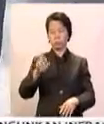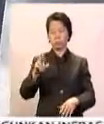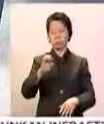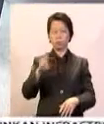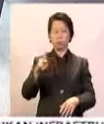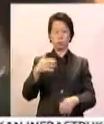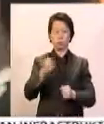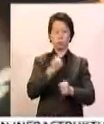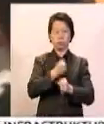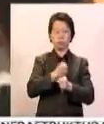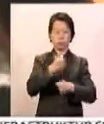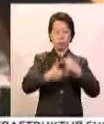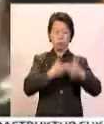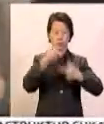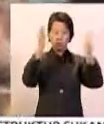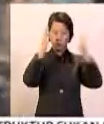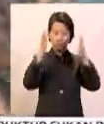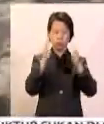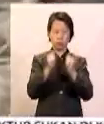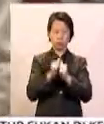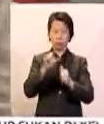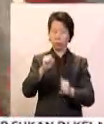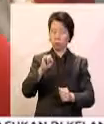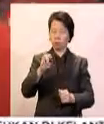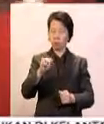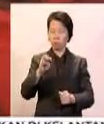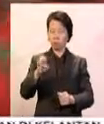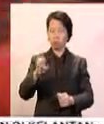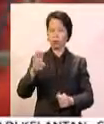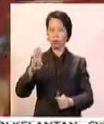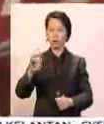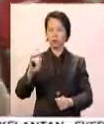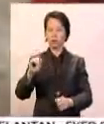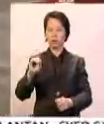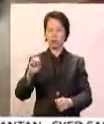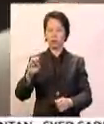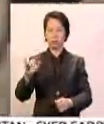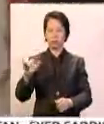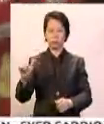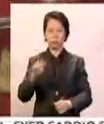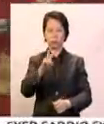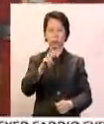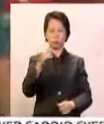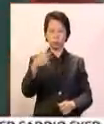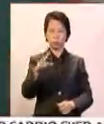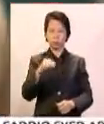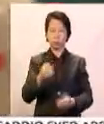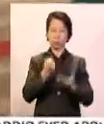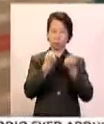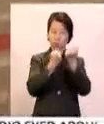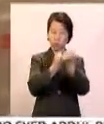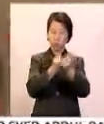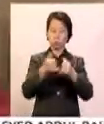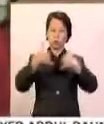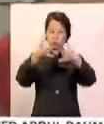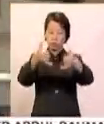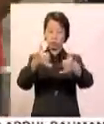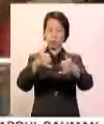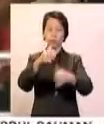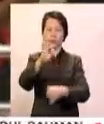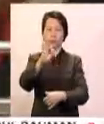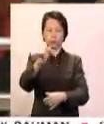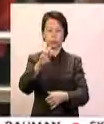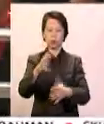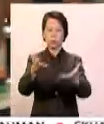memulakan kerjaya di Liga Malaysia bersama Saint Darby tahun 2012 dan membantu pasukannya mara ke final Piala FA berhasrat